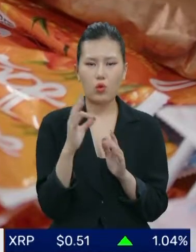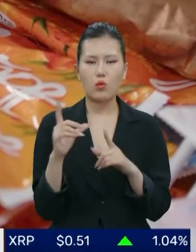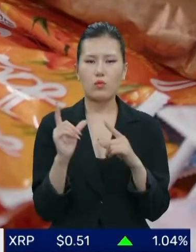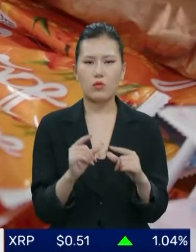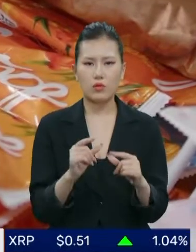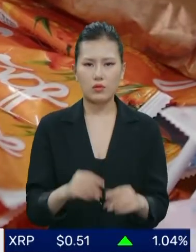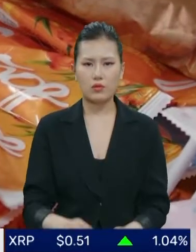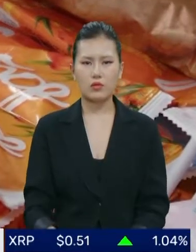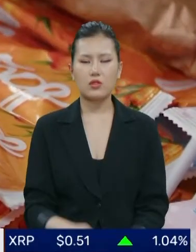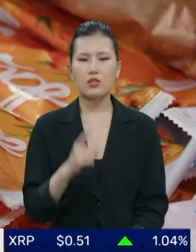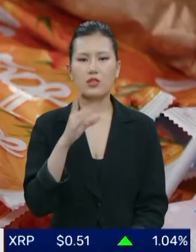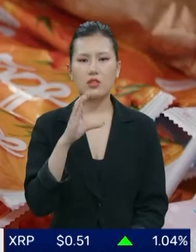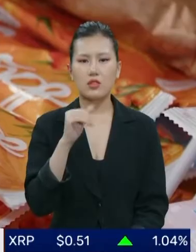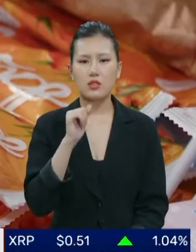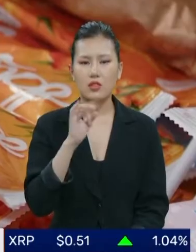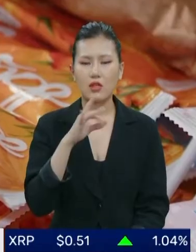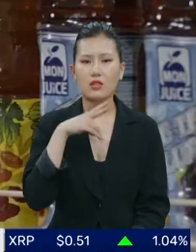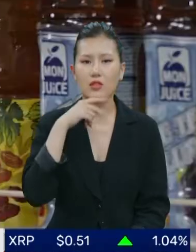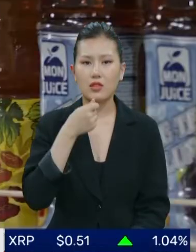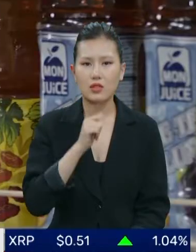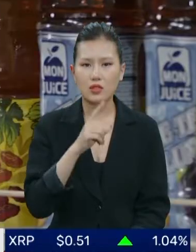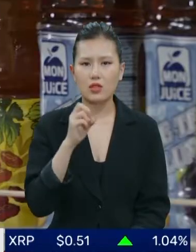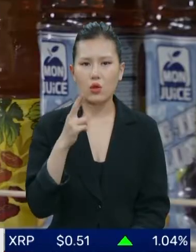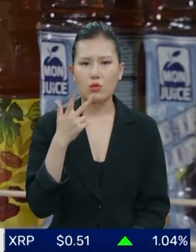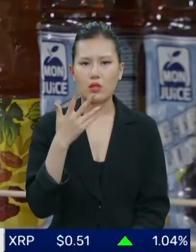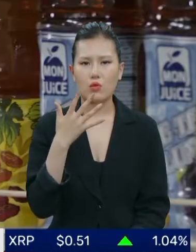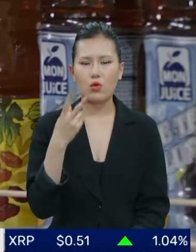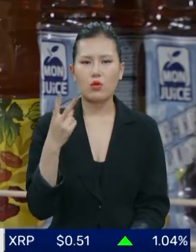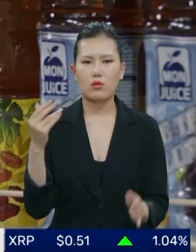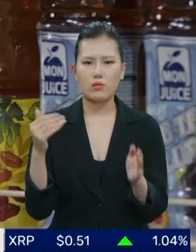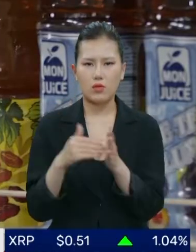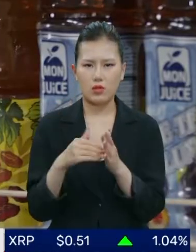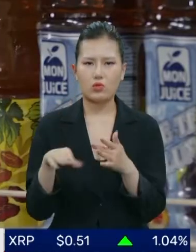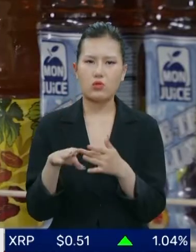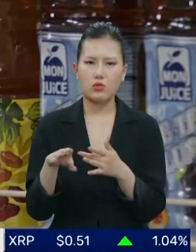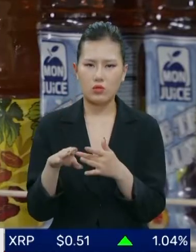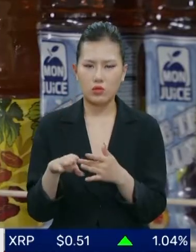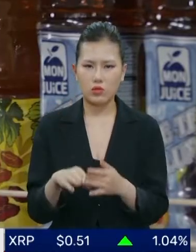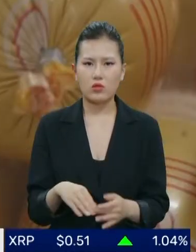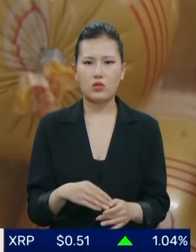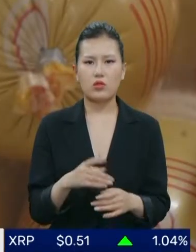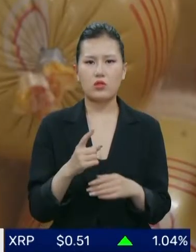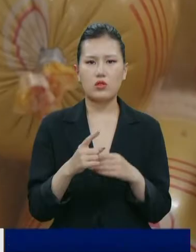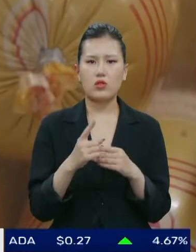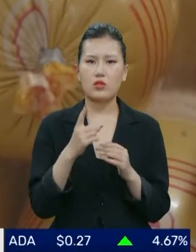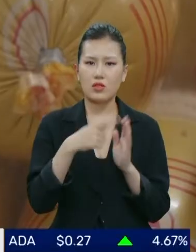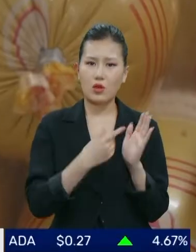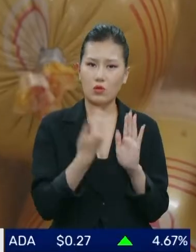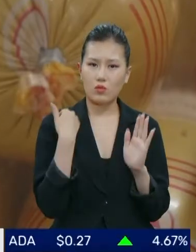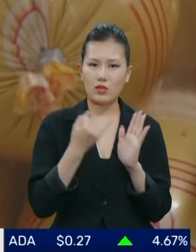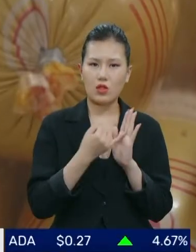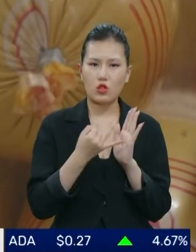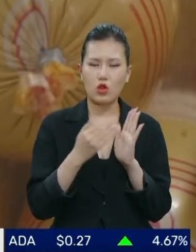Нэг сарын голч цалин 1,352,000 төгрөг байна. Голч цалин өмнөх улирлаас 67,000 төгрөг буюу 3% нэмэгдчихэ. Аж ахуй